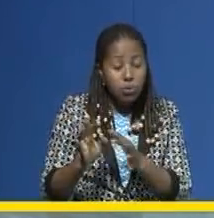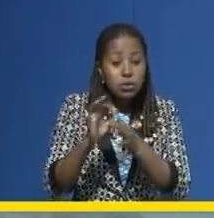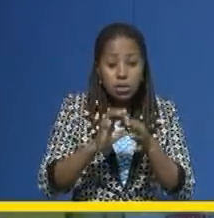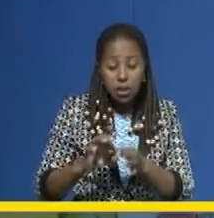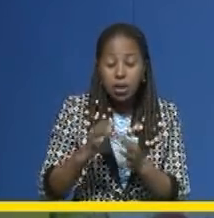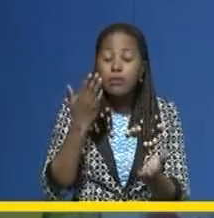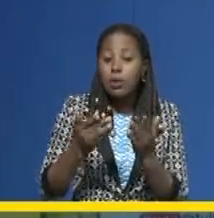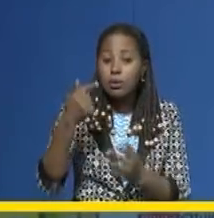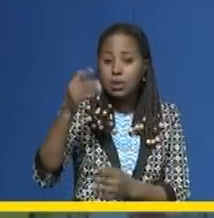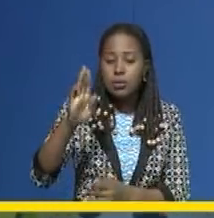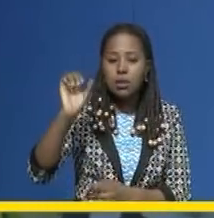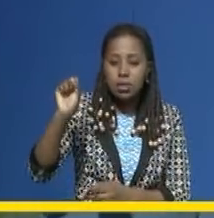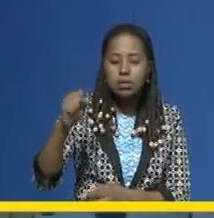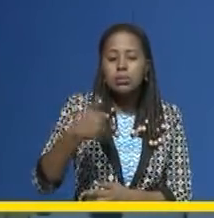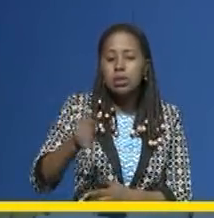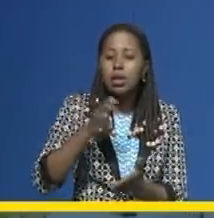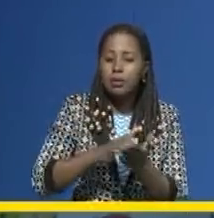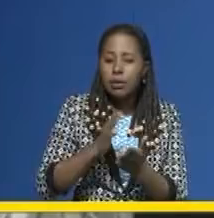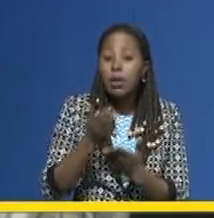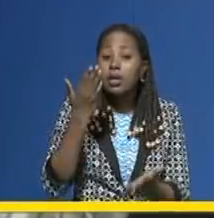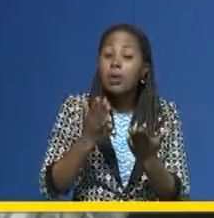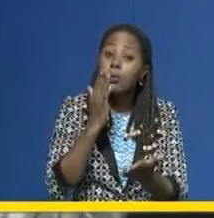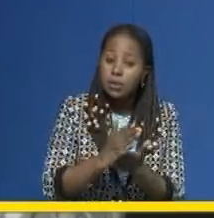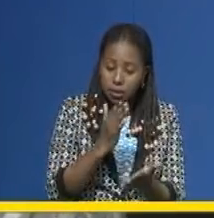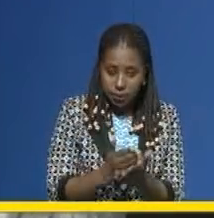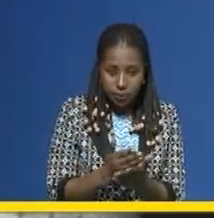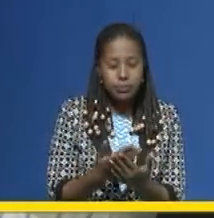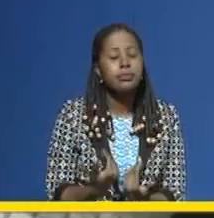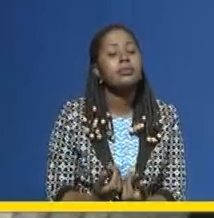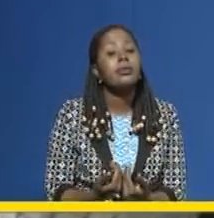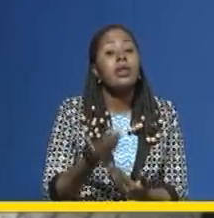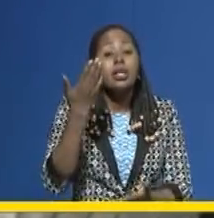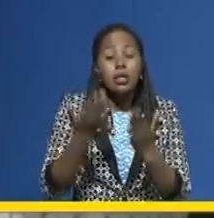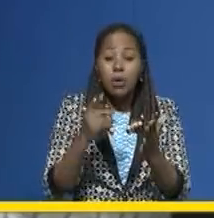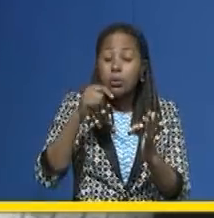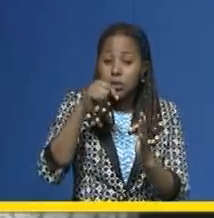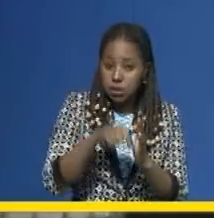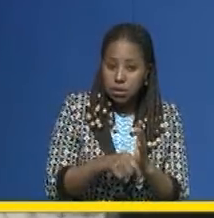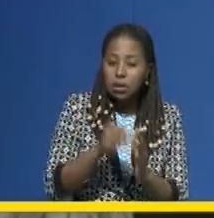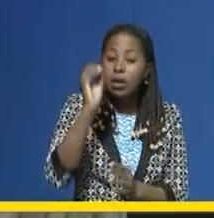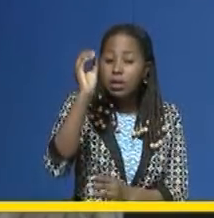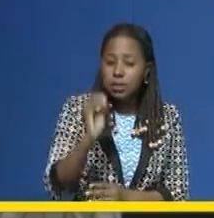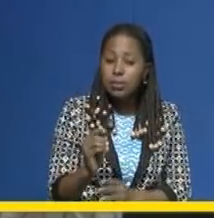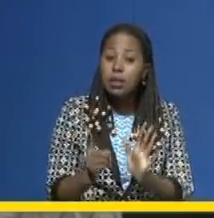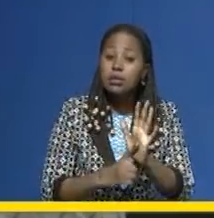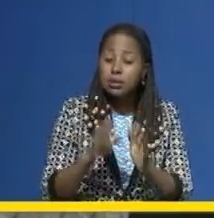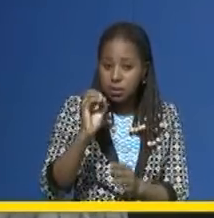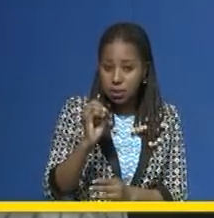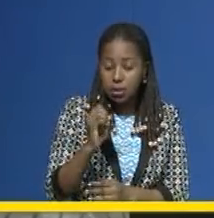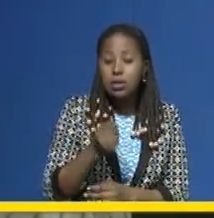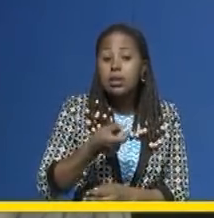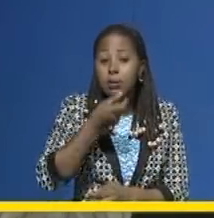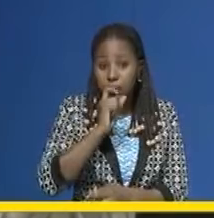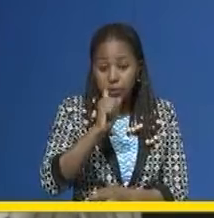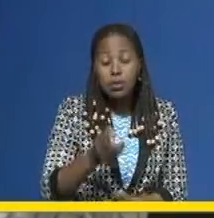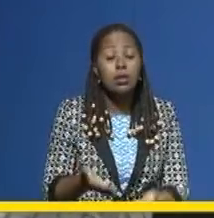la viwango nchini TBS anafafanua kiwango sahihi. Minimum au kiwango cha chini ni 60% ya alcohol ambayo